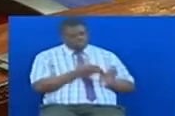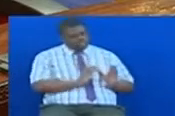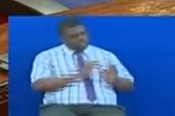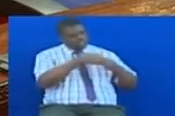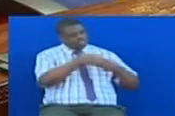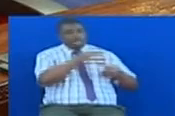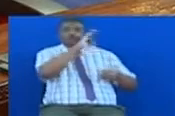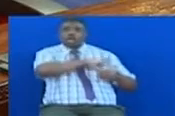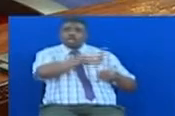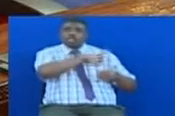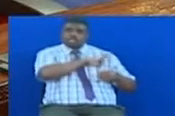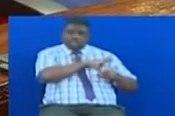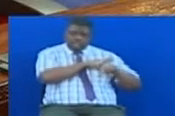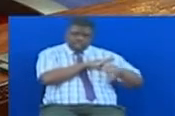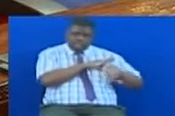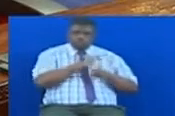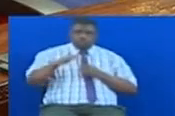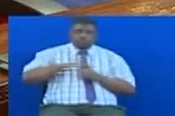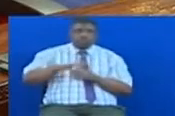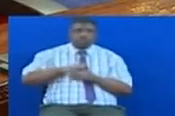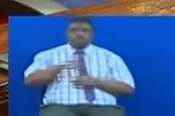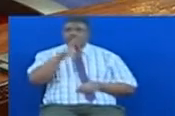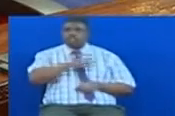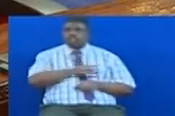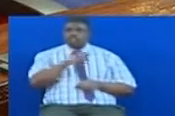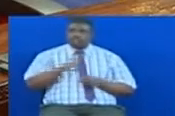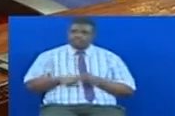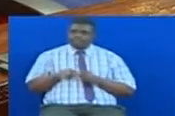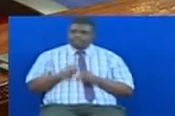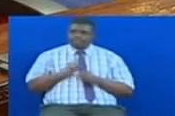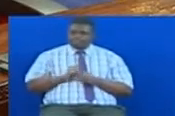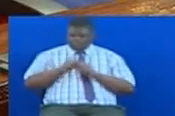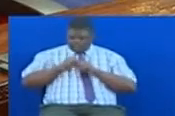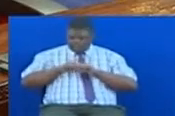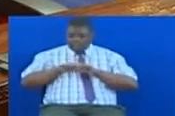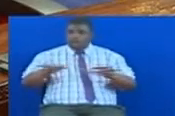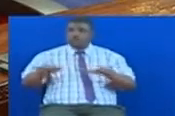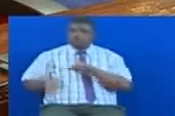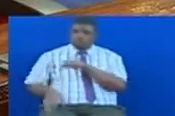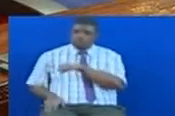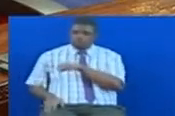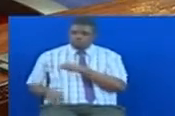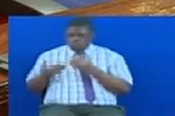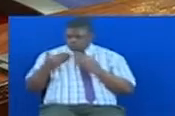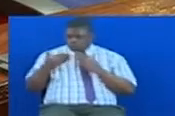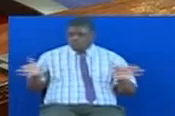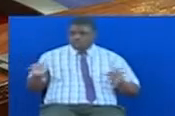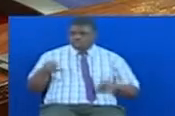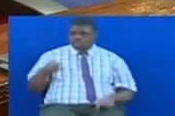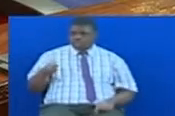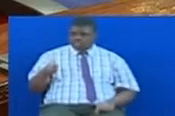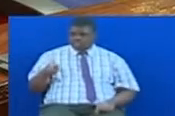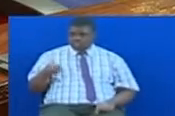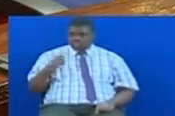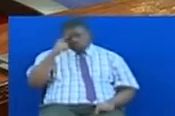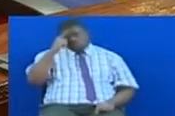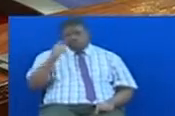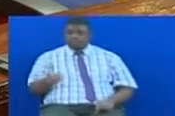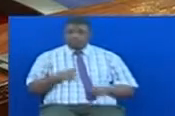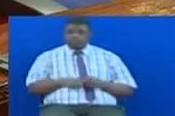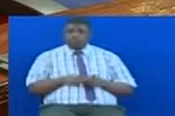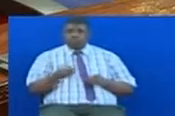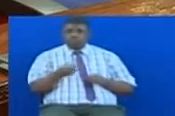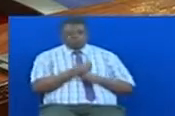ya ajira tumeanzisha kutumia ajira poto ambao ni mtandao, uko kwa uwazi na una uadilifu, na tunafanya